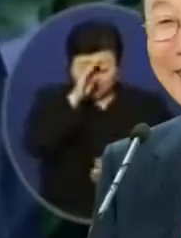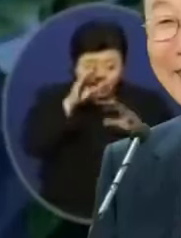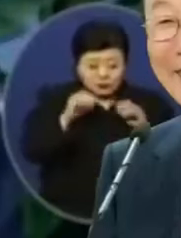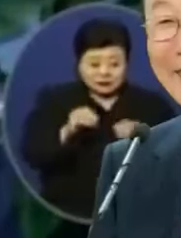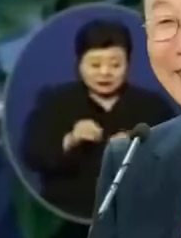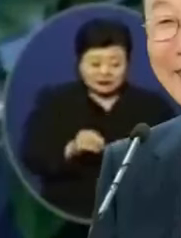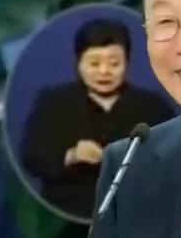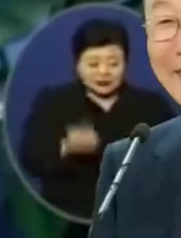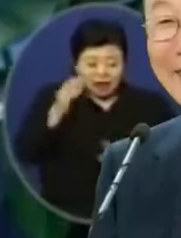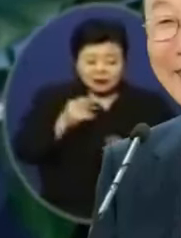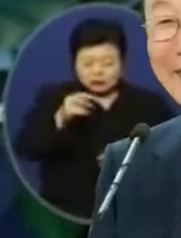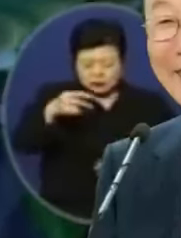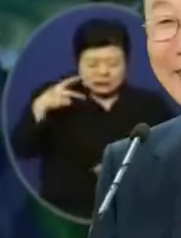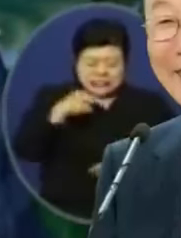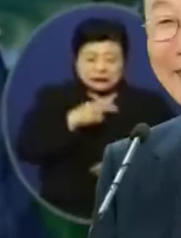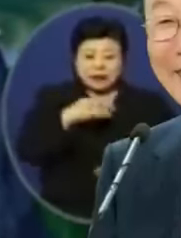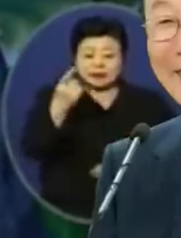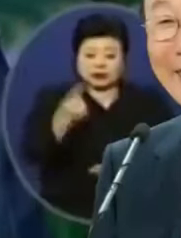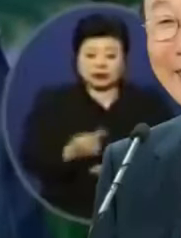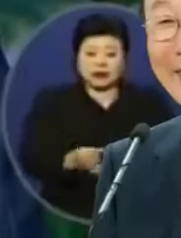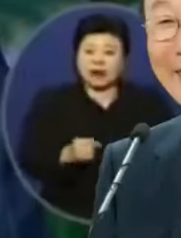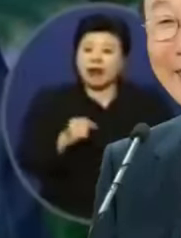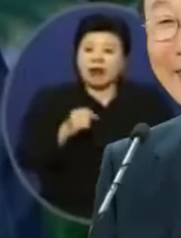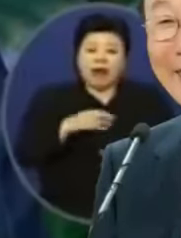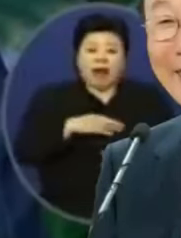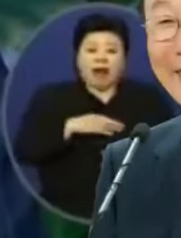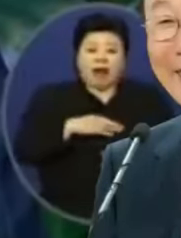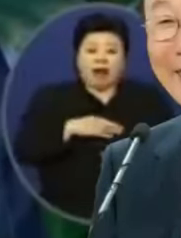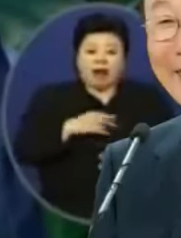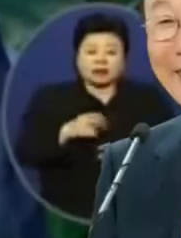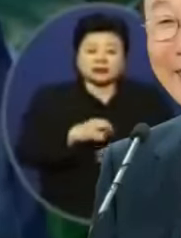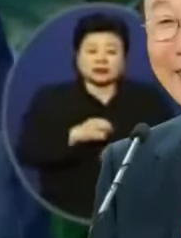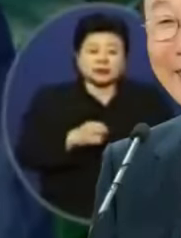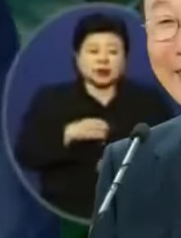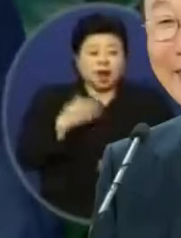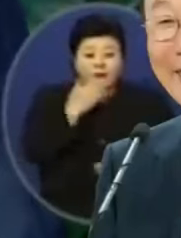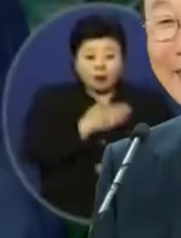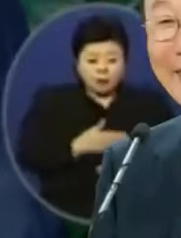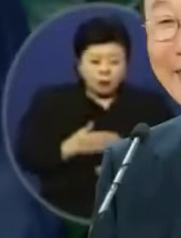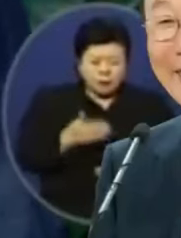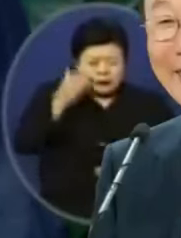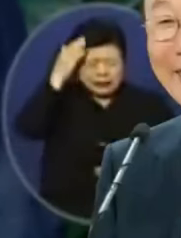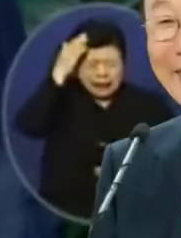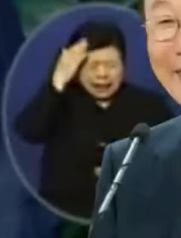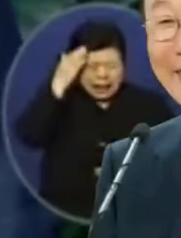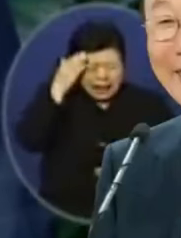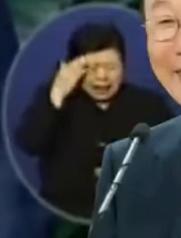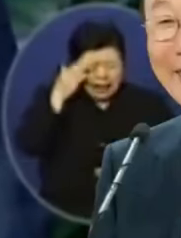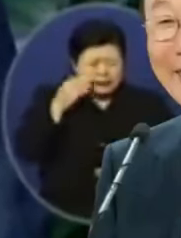한국 기도원에 갔다 왔다. 이 세상에 이럴 수가 있느냐. 온몸을 새카맣게